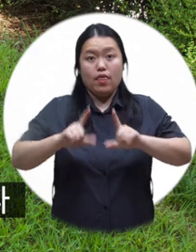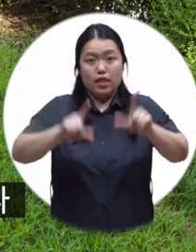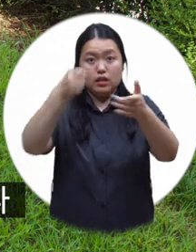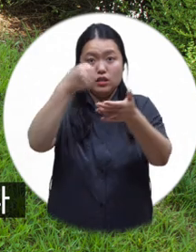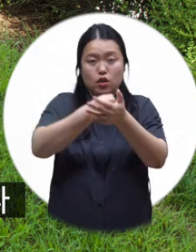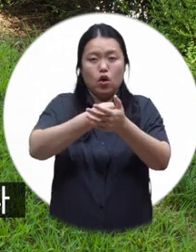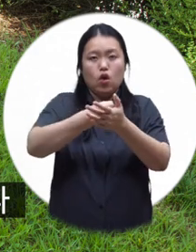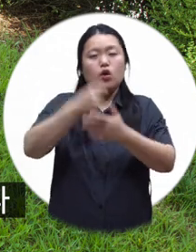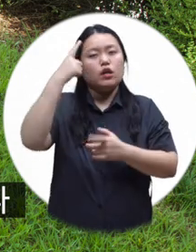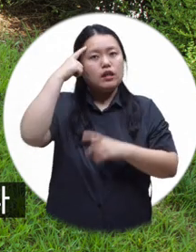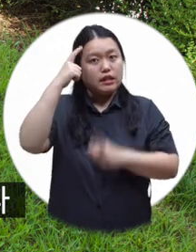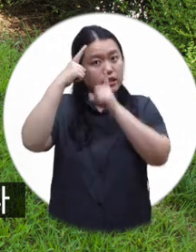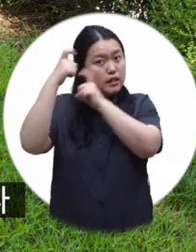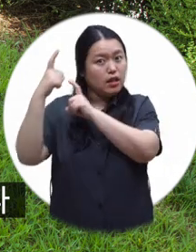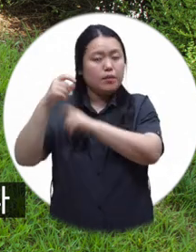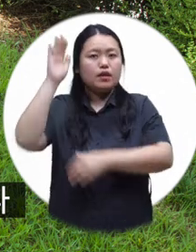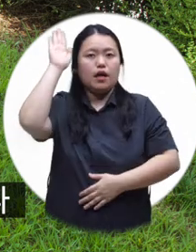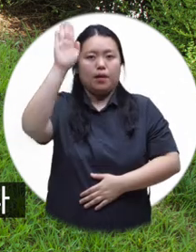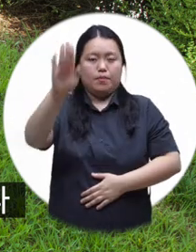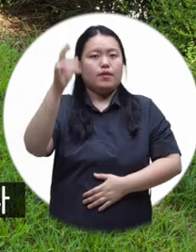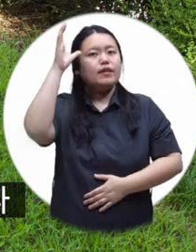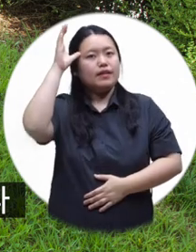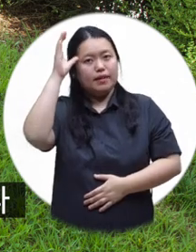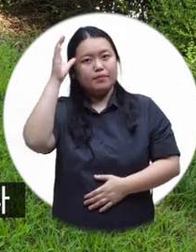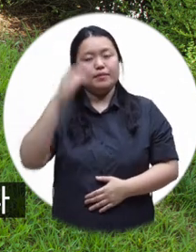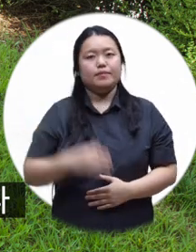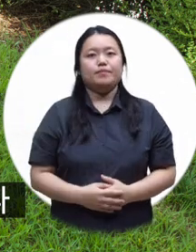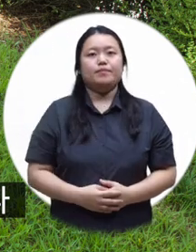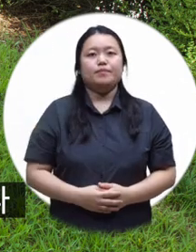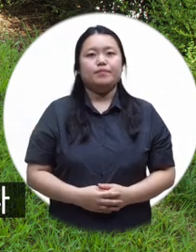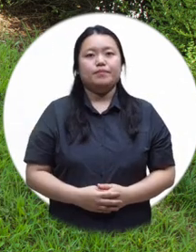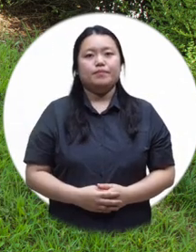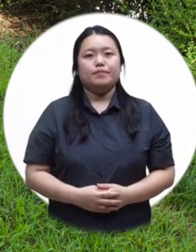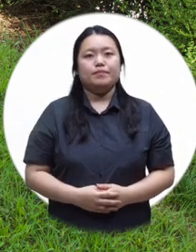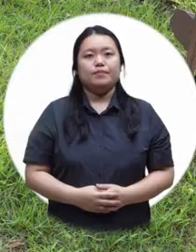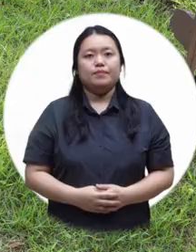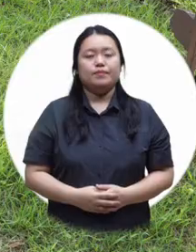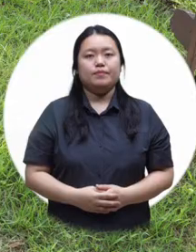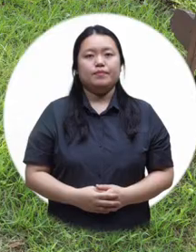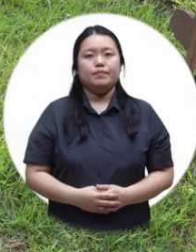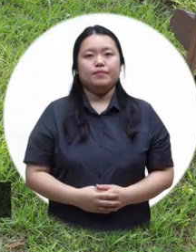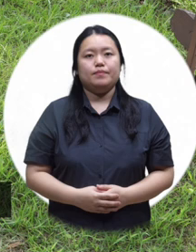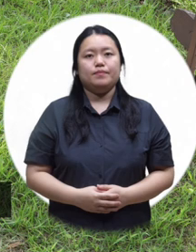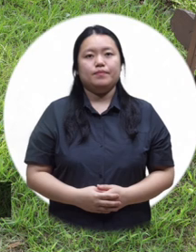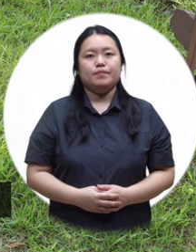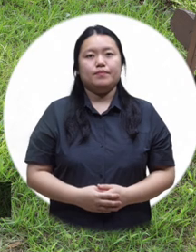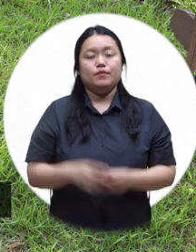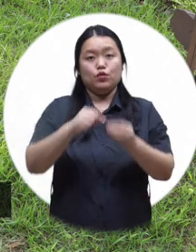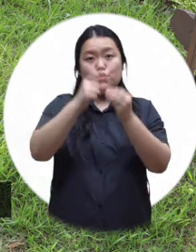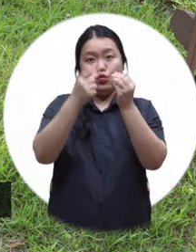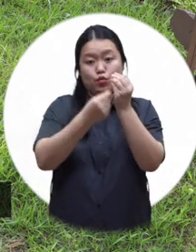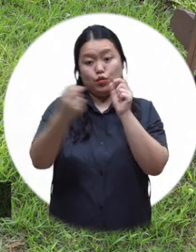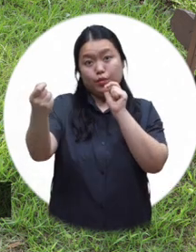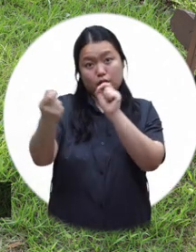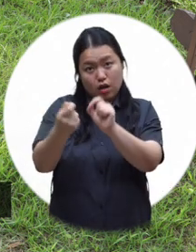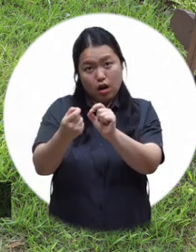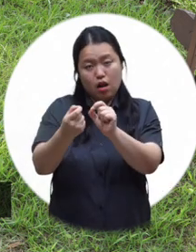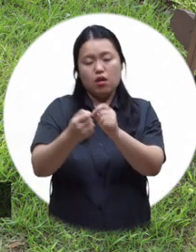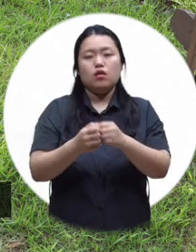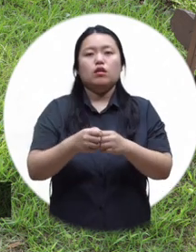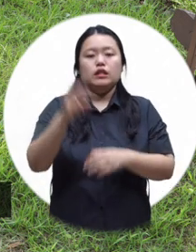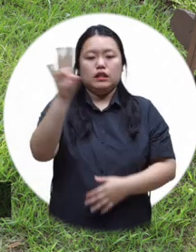시화호가 경기도의 미래를 여는 물결이 되길 기대해 봅니다 추석 명절을 앞두고